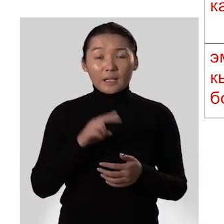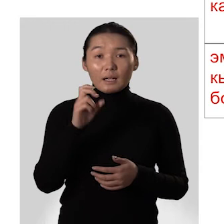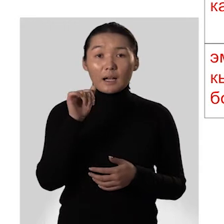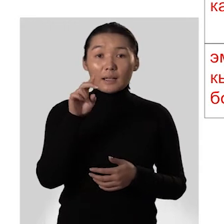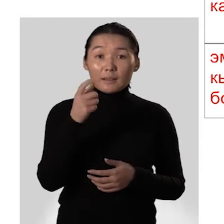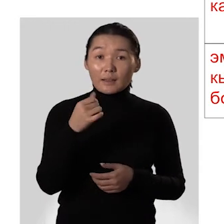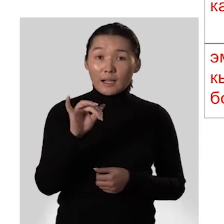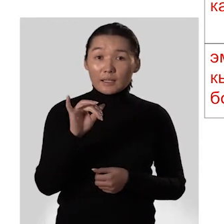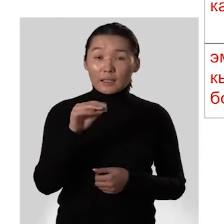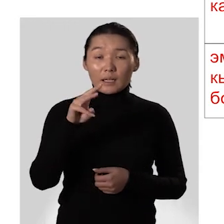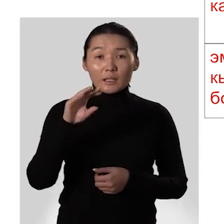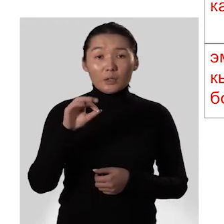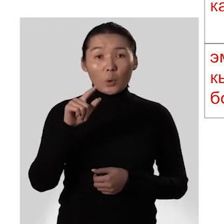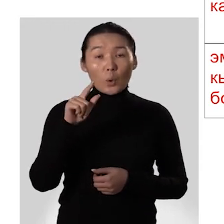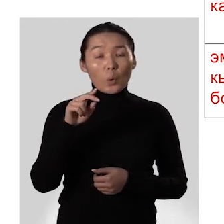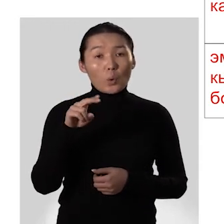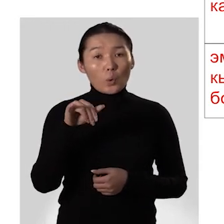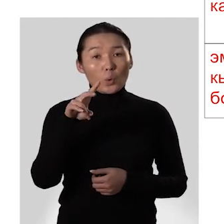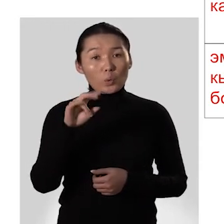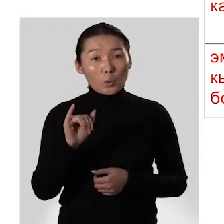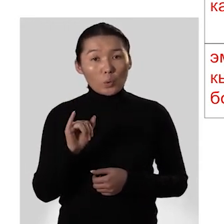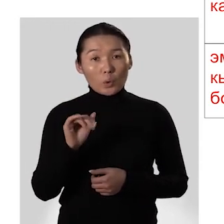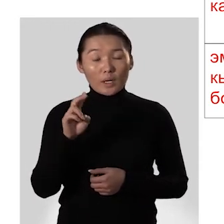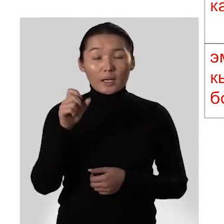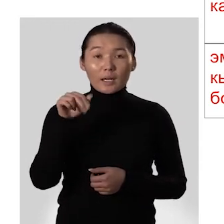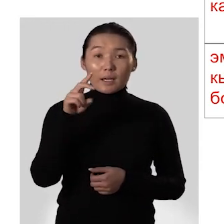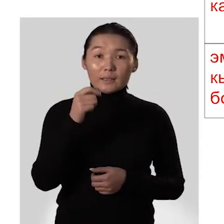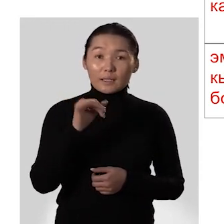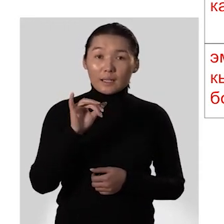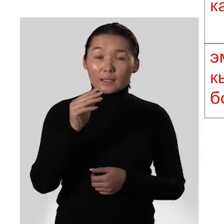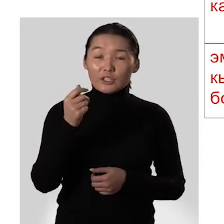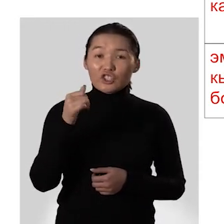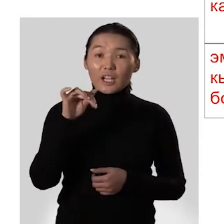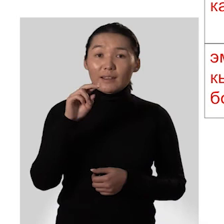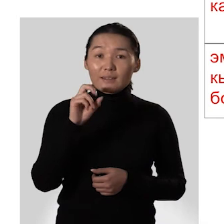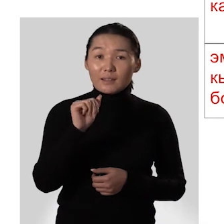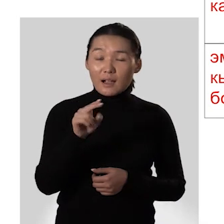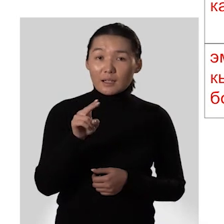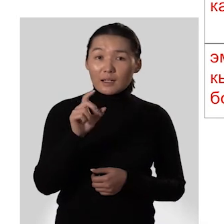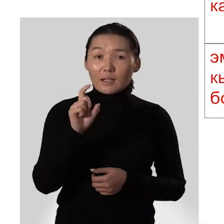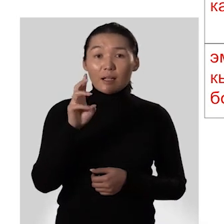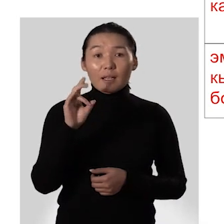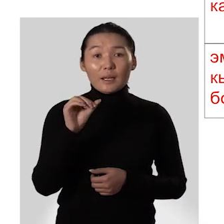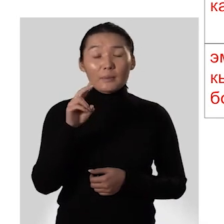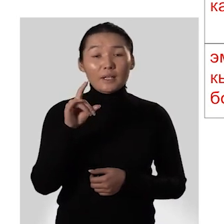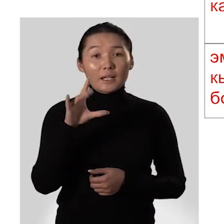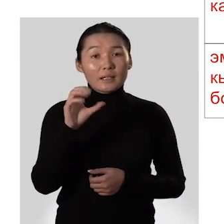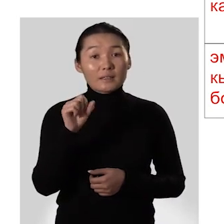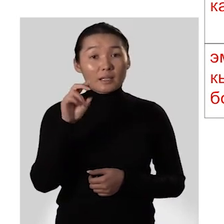Кандай? Токулуу. Кандай? Жайдак. Эмне кылса